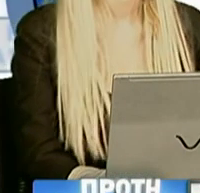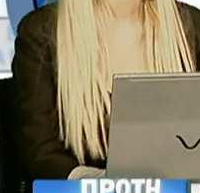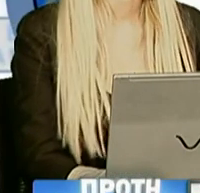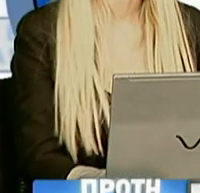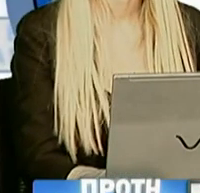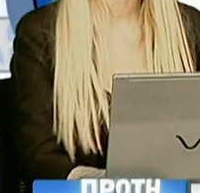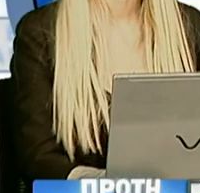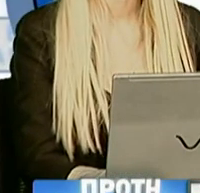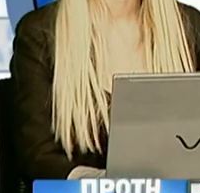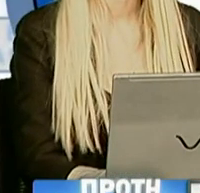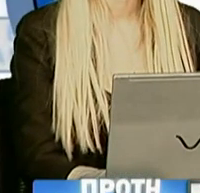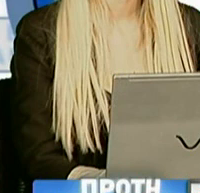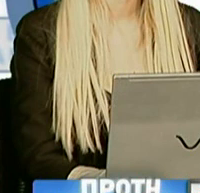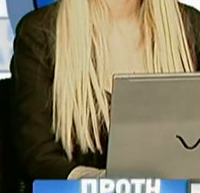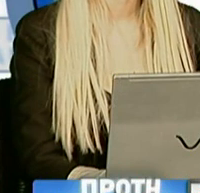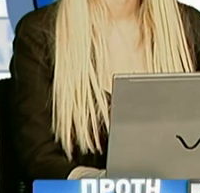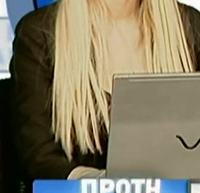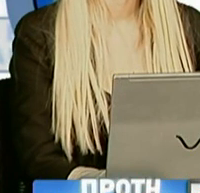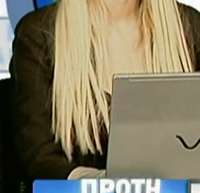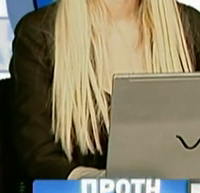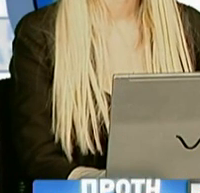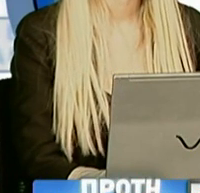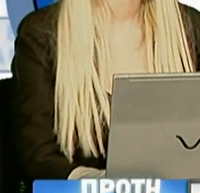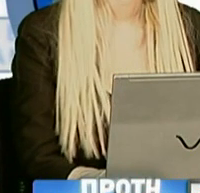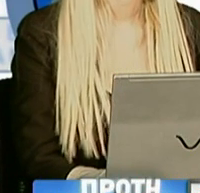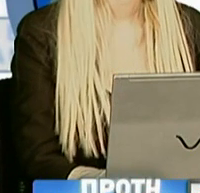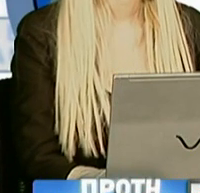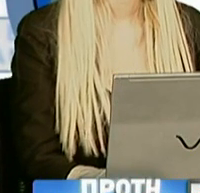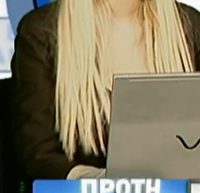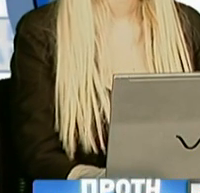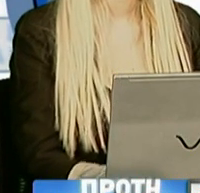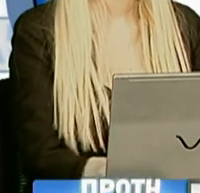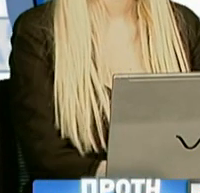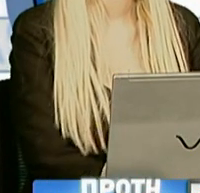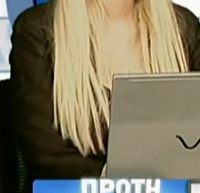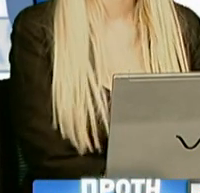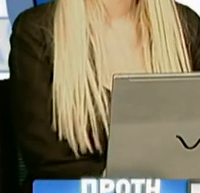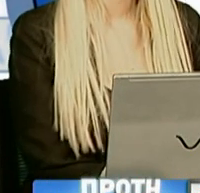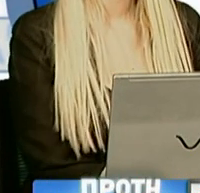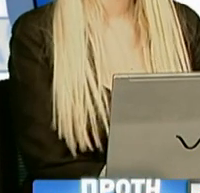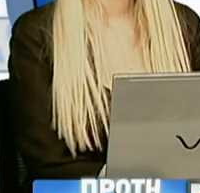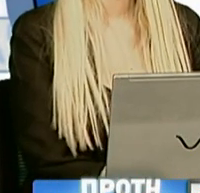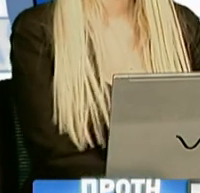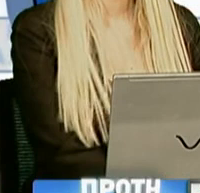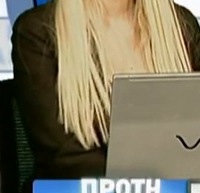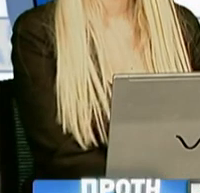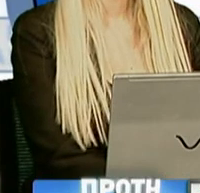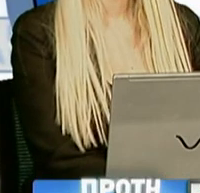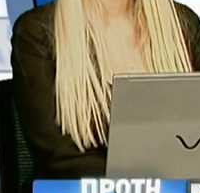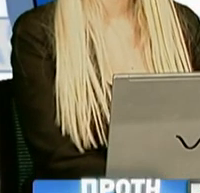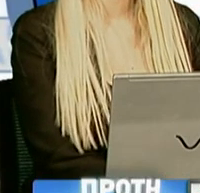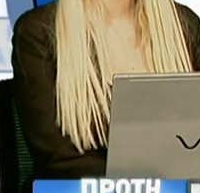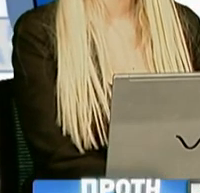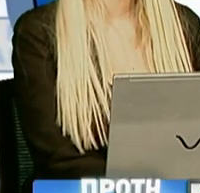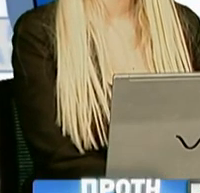Παρακολουθήσαμε και ένα απόσπασμα από την χθεσινοβραδινή ομιλία του Αλέξη Τσίπρα στο Βήμα της Βουλής και να περάσουμε στην επίθεση κατά του